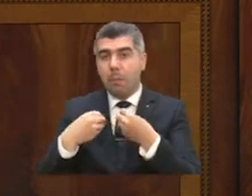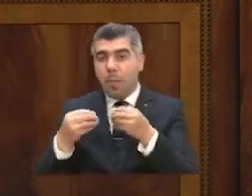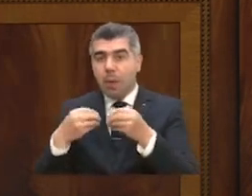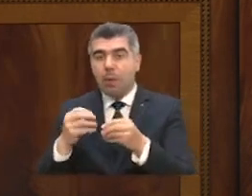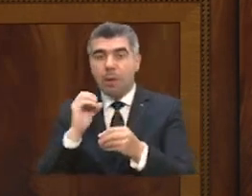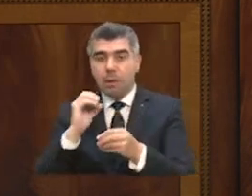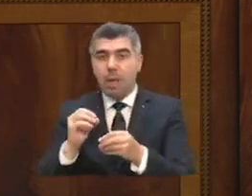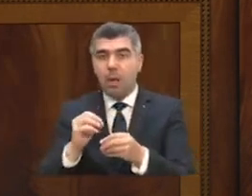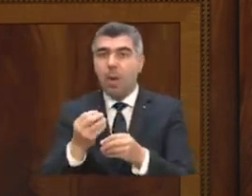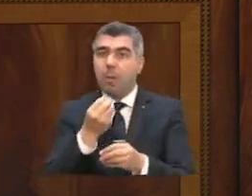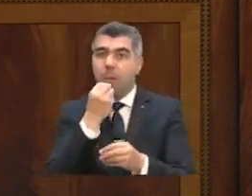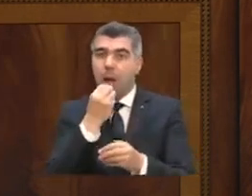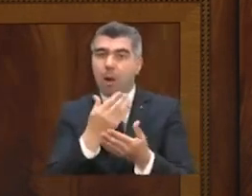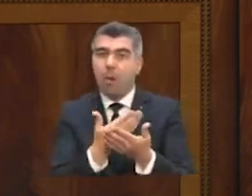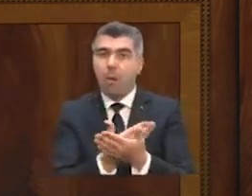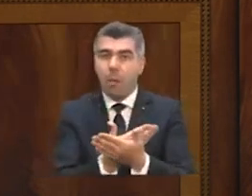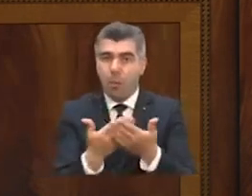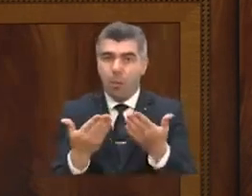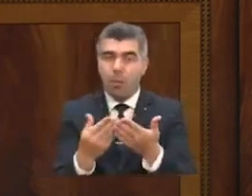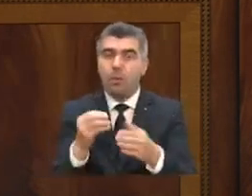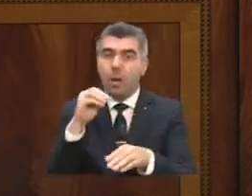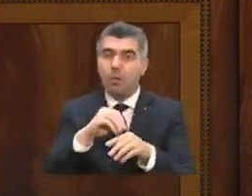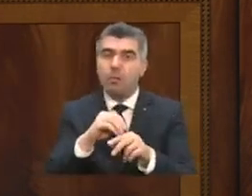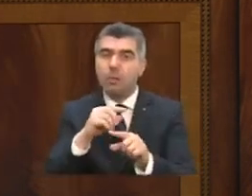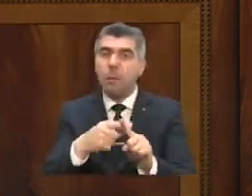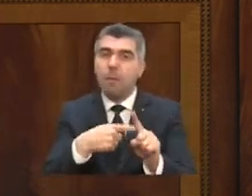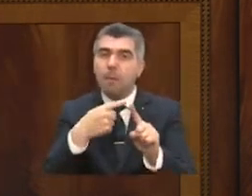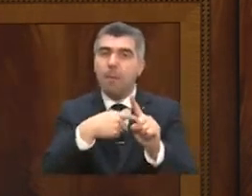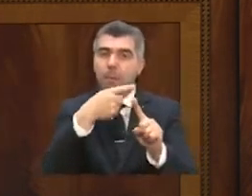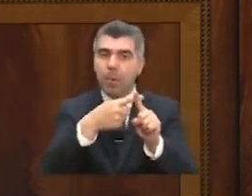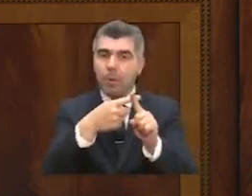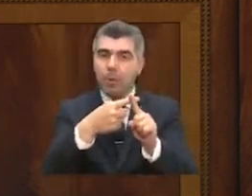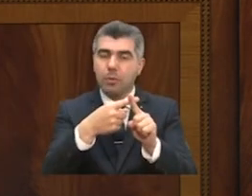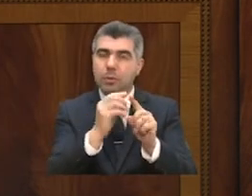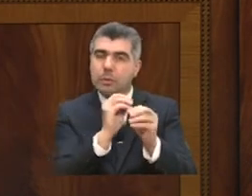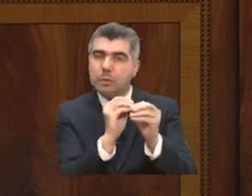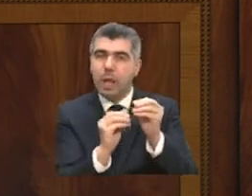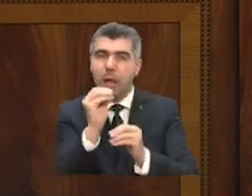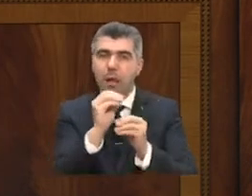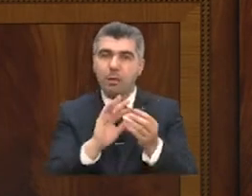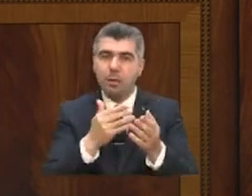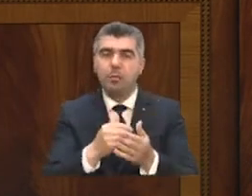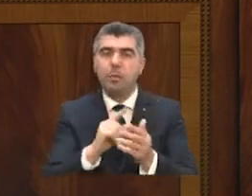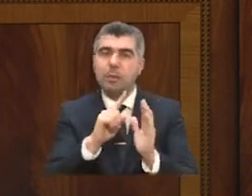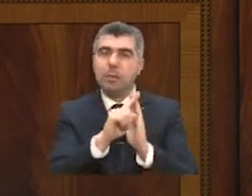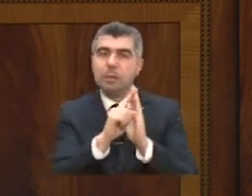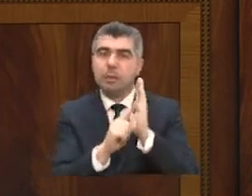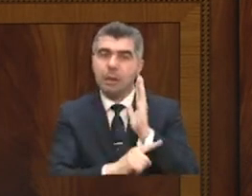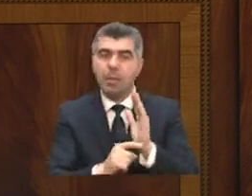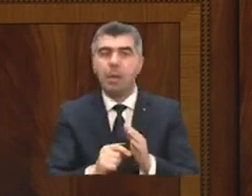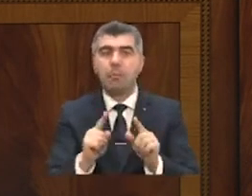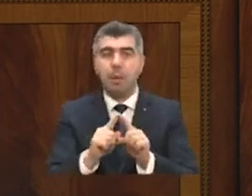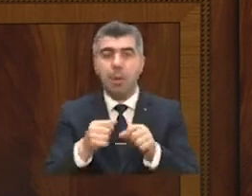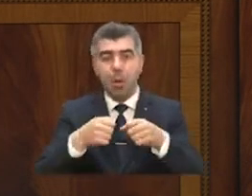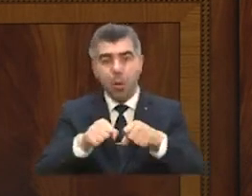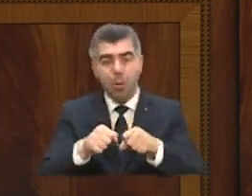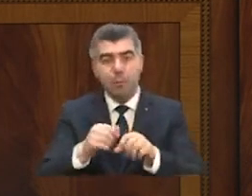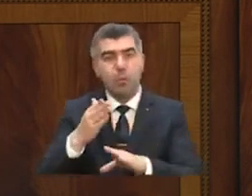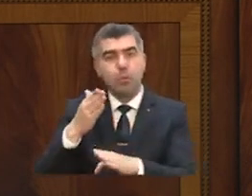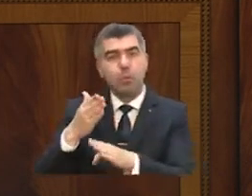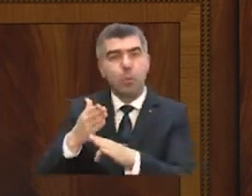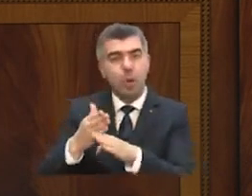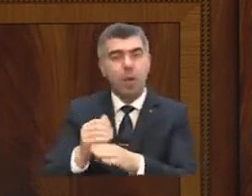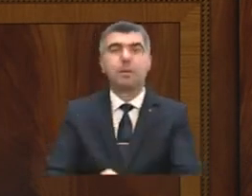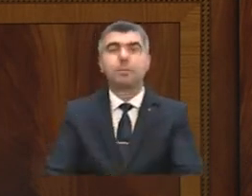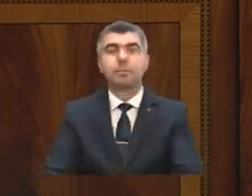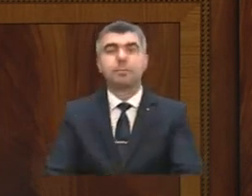المستوردة التي عرفت بدورها ارتفاعا كبيرا خلال الأسابيع القليلة الماضية، خصوصا منها القمح والسكر، حيث